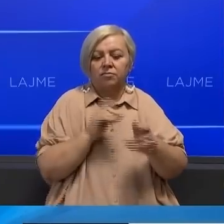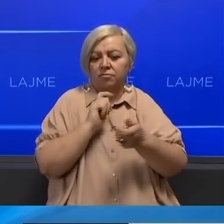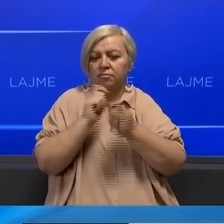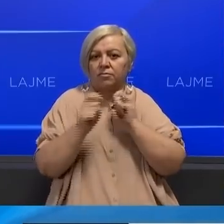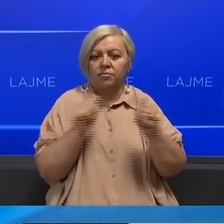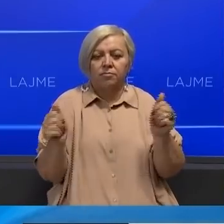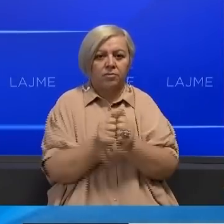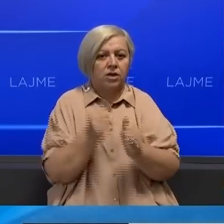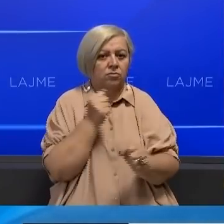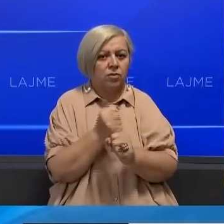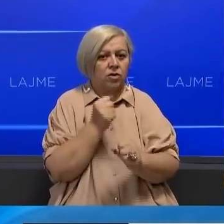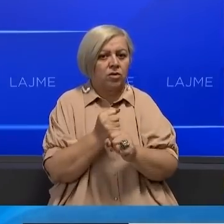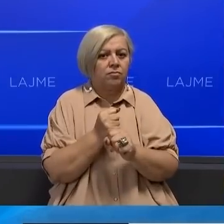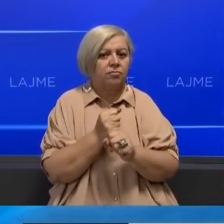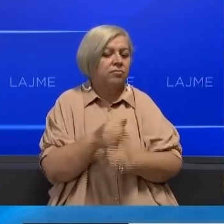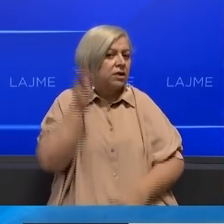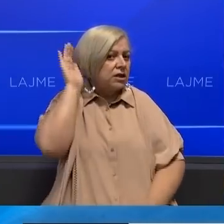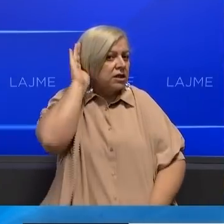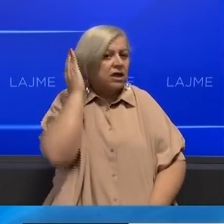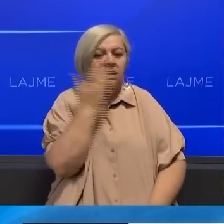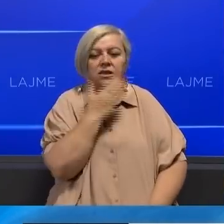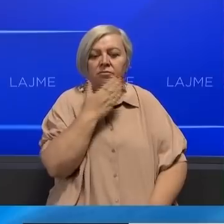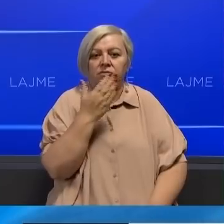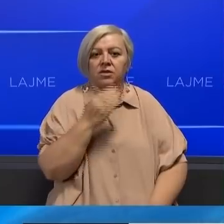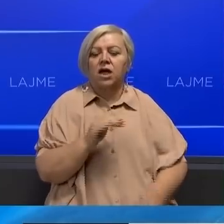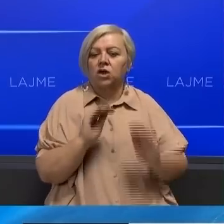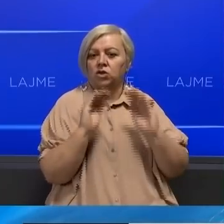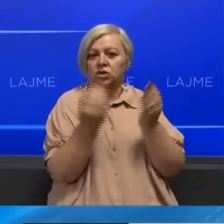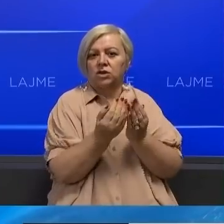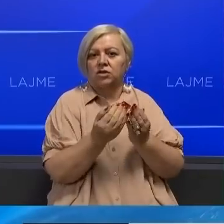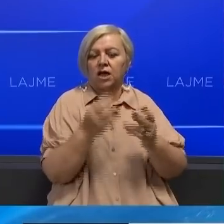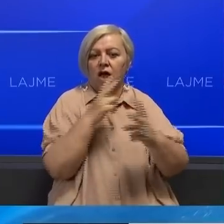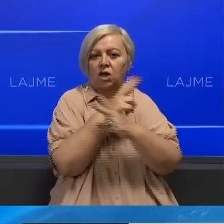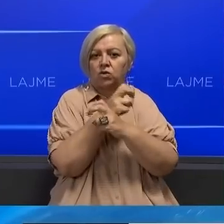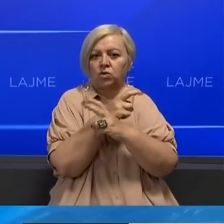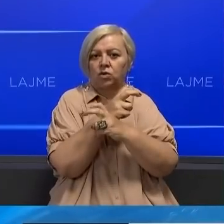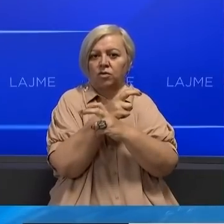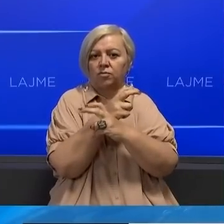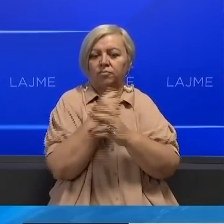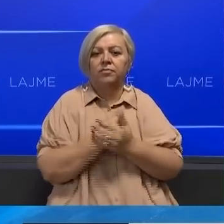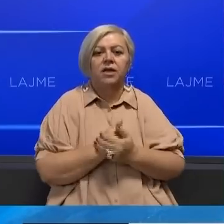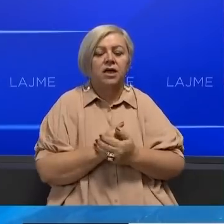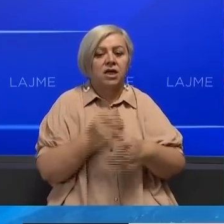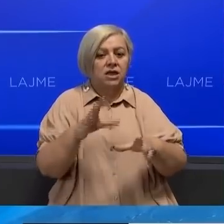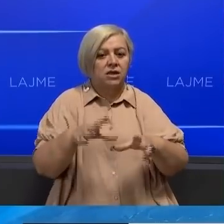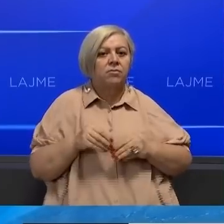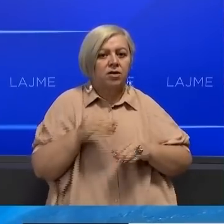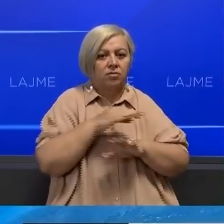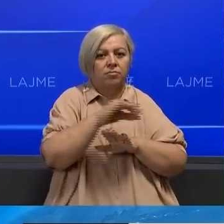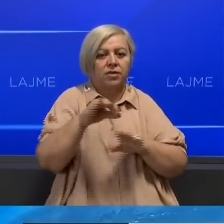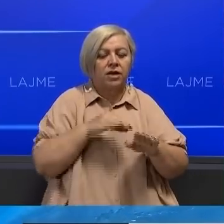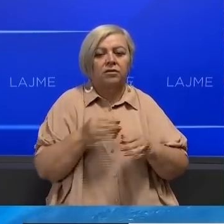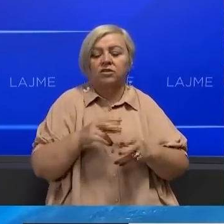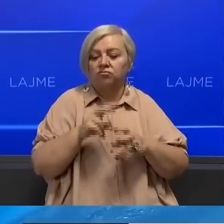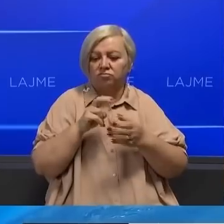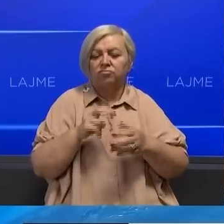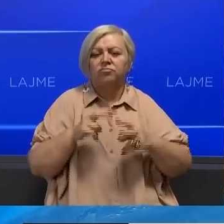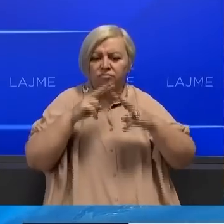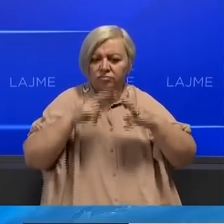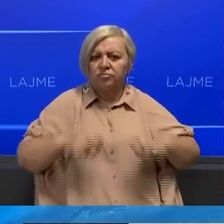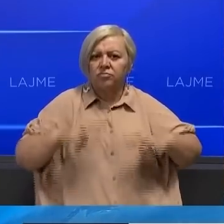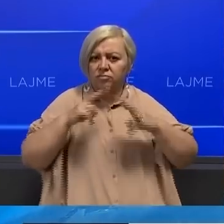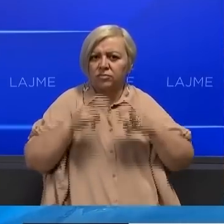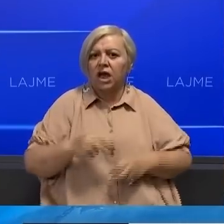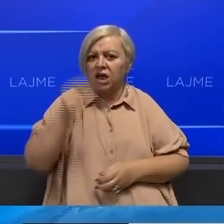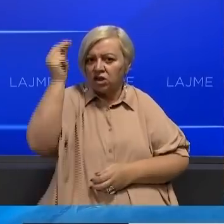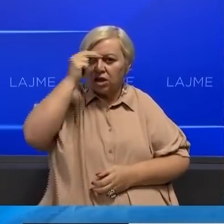së bashkëpunimit ndërmjet Ministrisë Arsimit dhe Agjencisë Austriake për Zhvillim, për zbatimin e projektit, hulumtimi dhe shkencat e